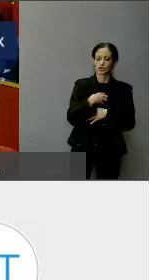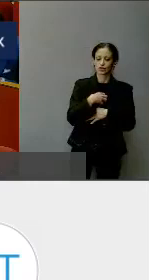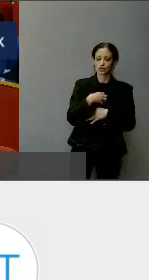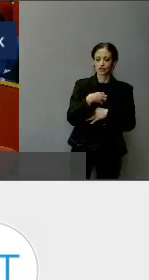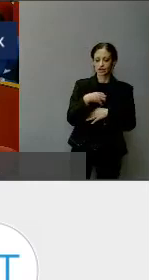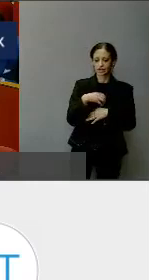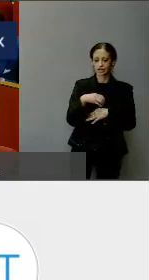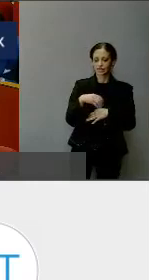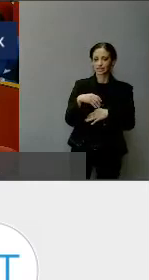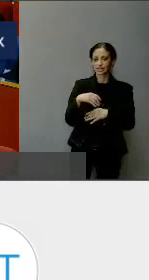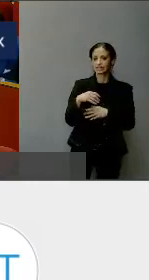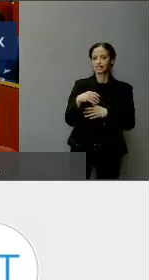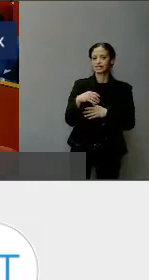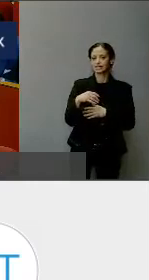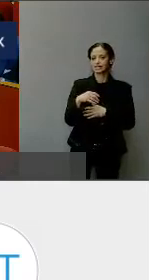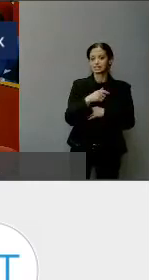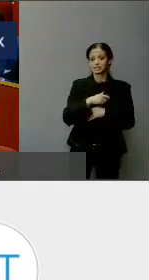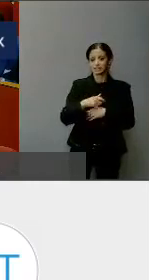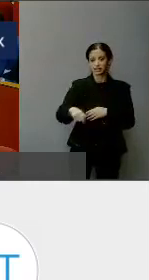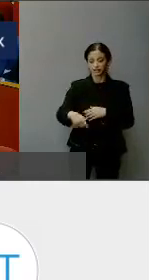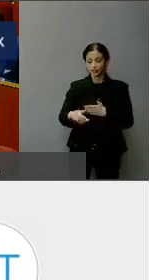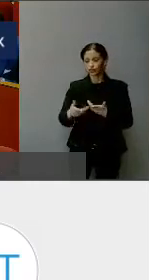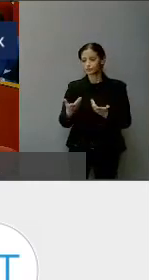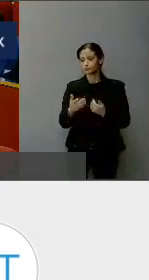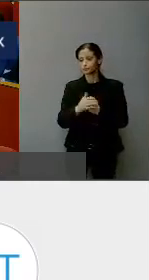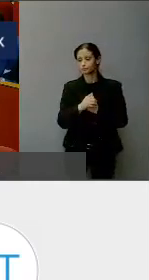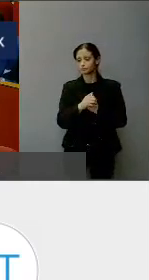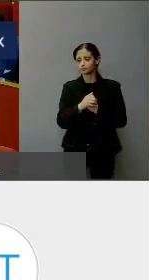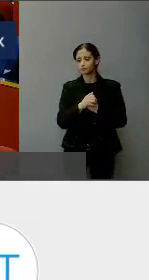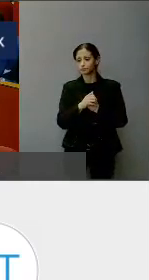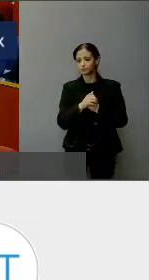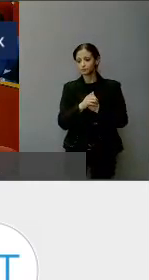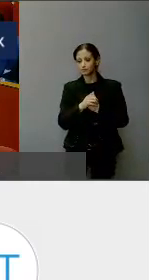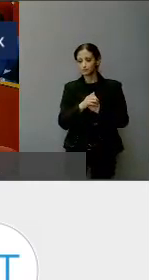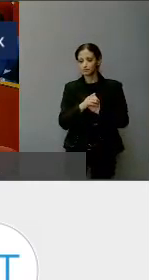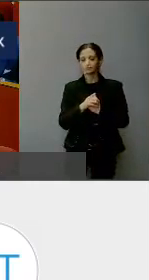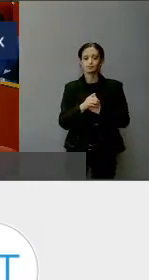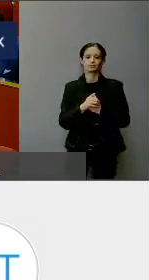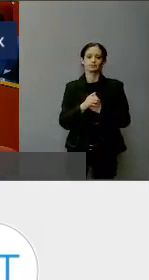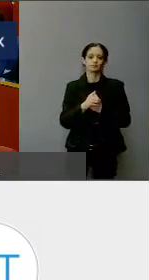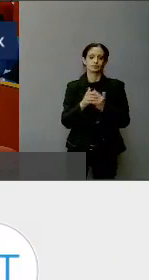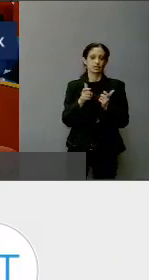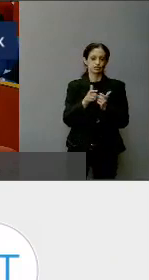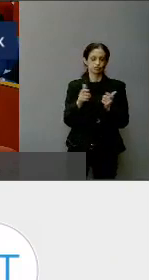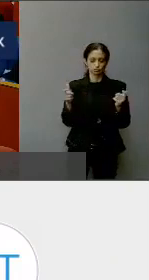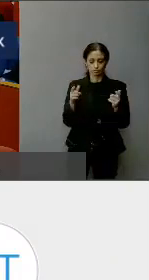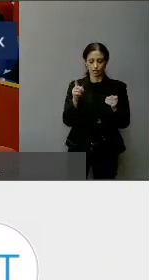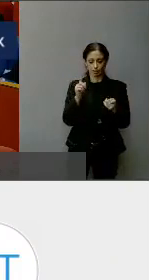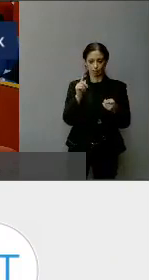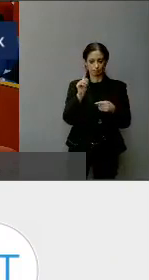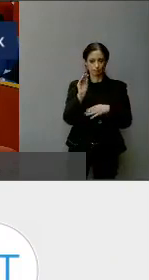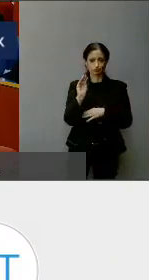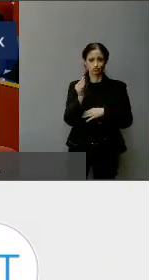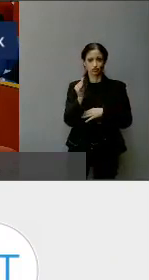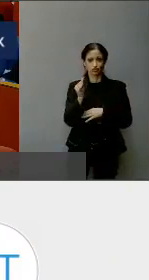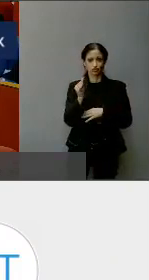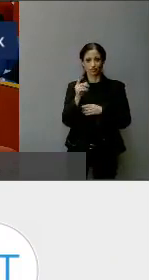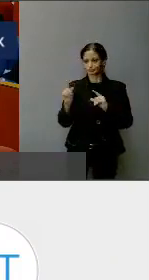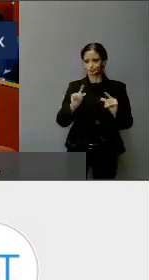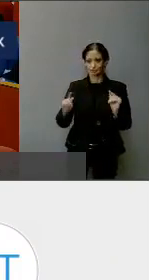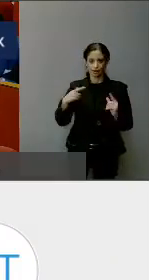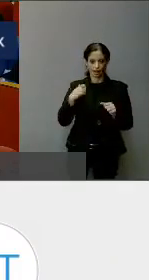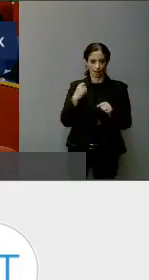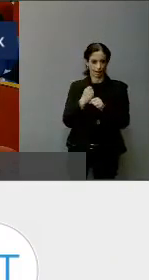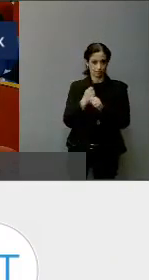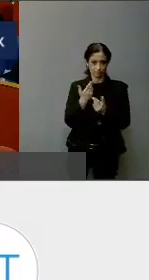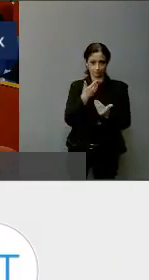che si spopola dove i giovani vanno via perché non c'è lavoro e di conseguenza i giovani